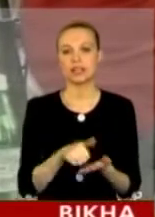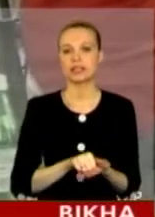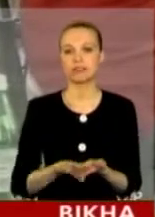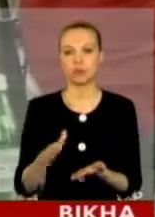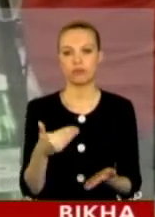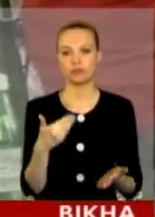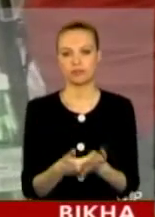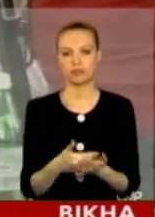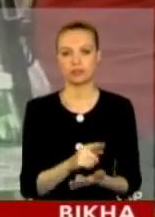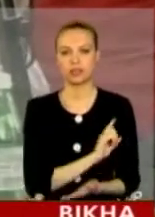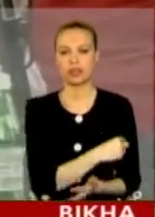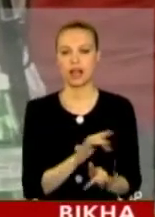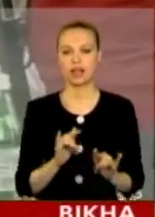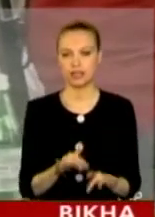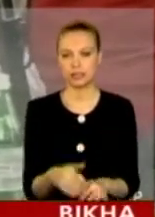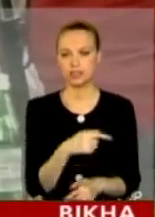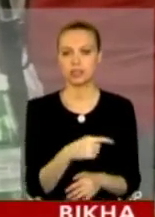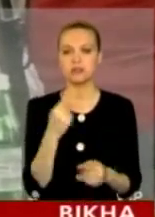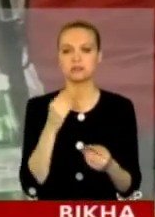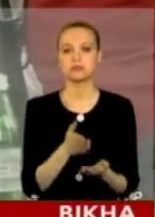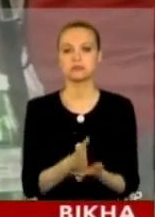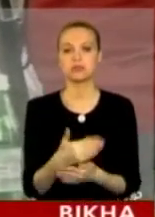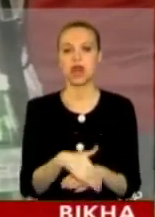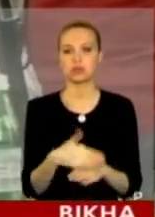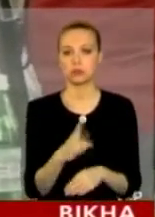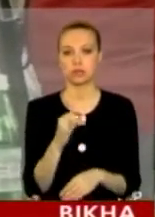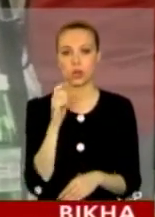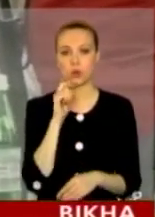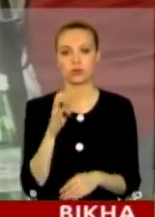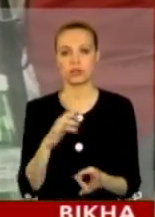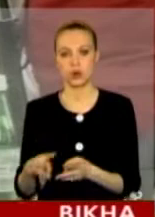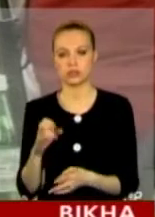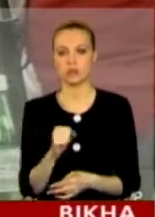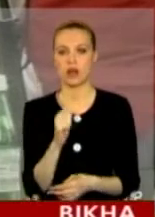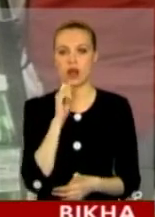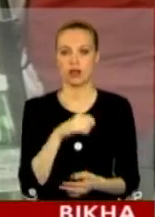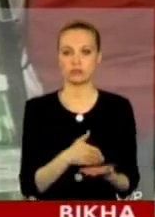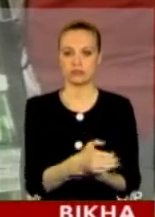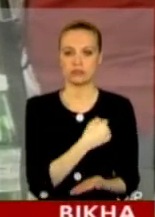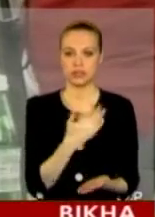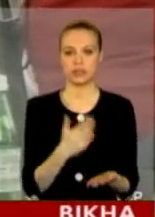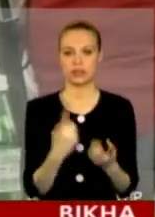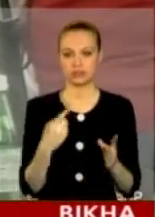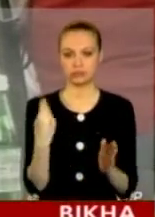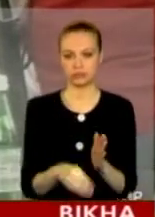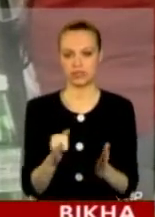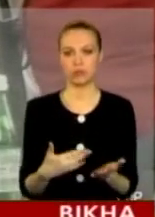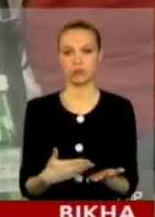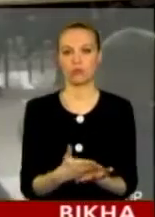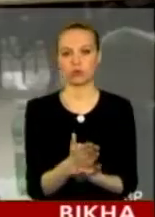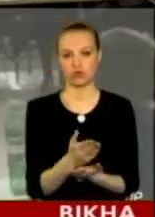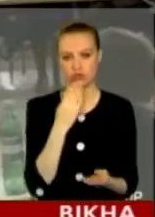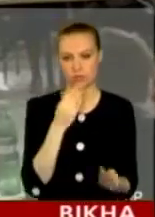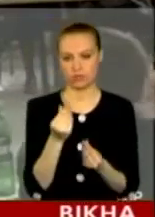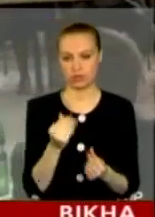від радикальних дій, адресовані не терористам, а українським силовикам, є вищою формою цинізму та політичного